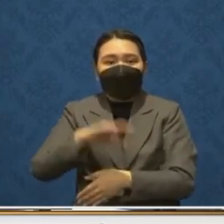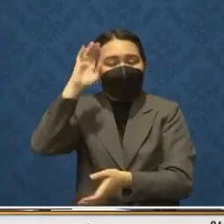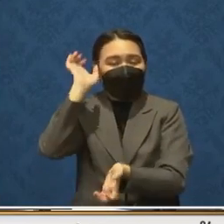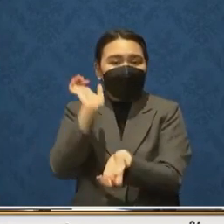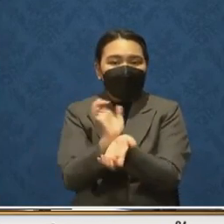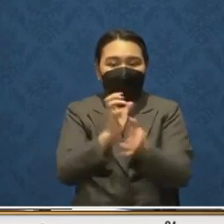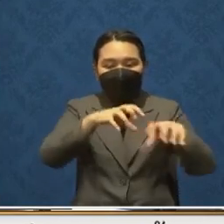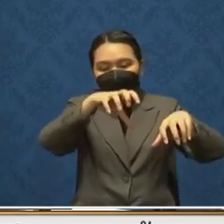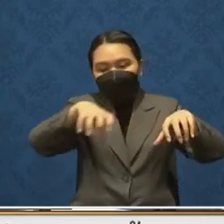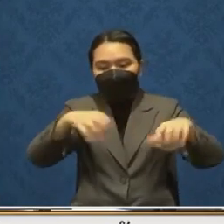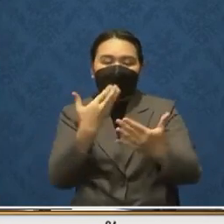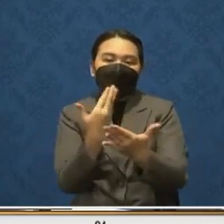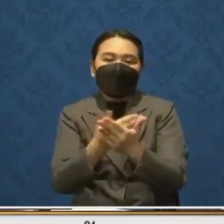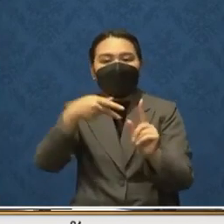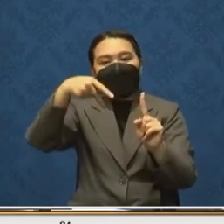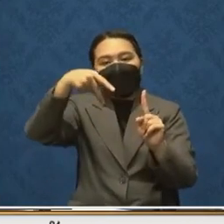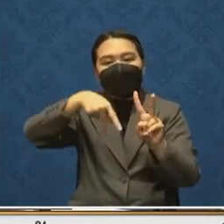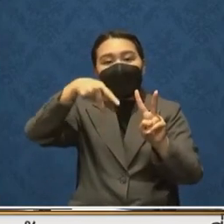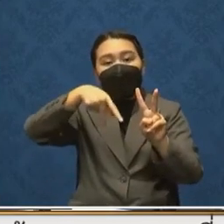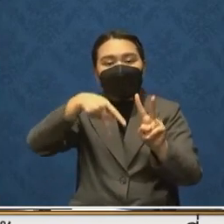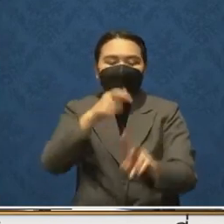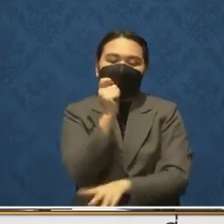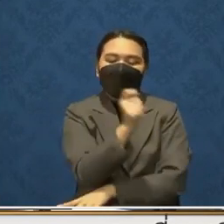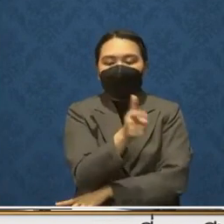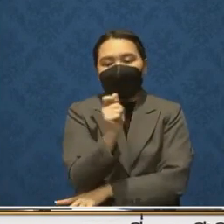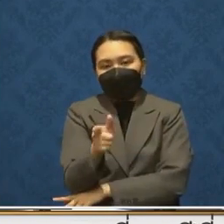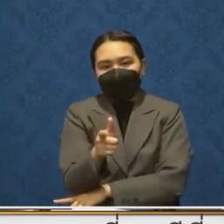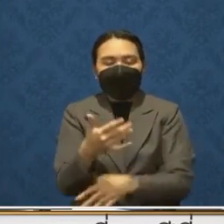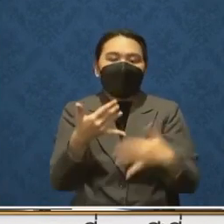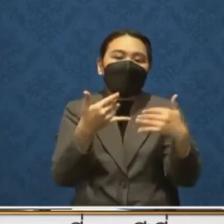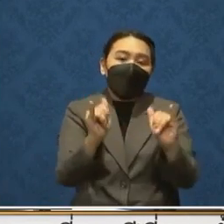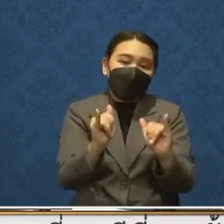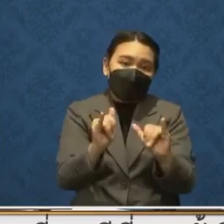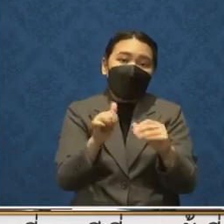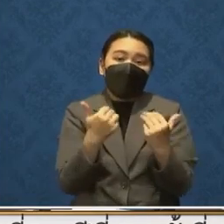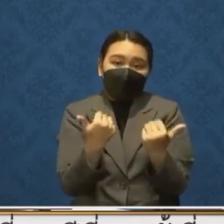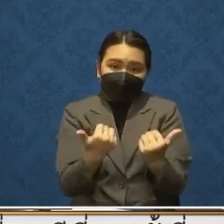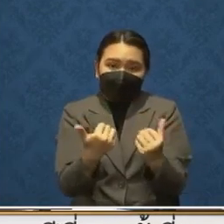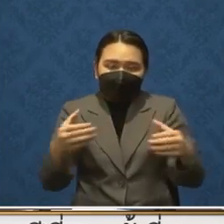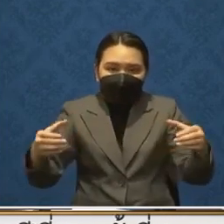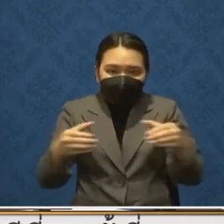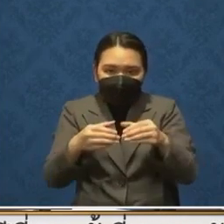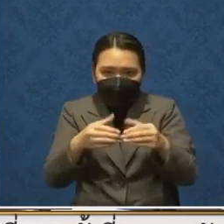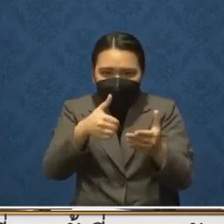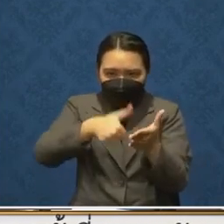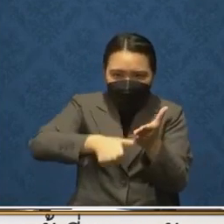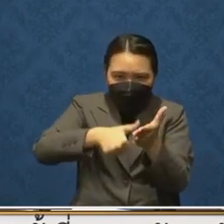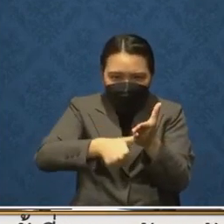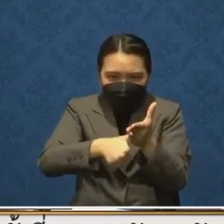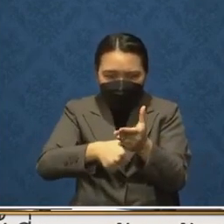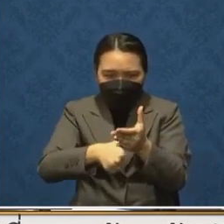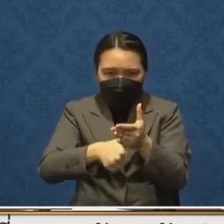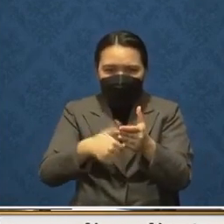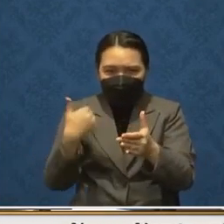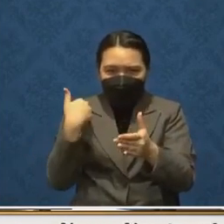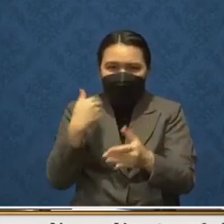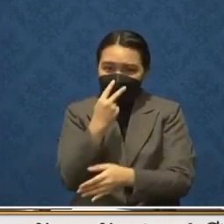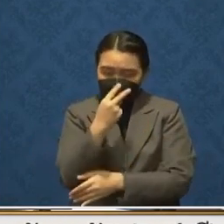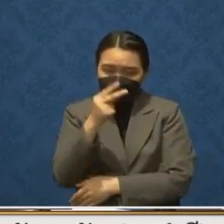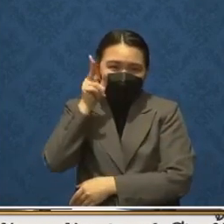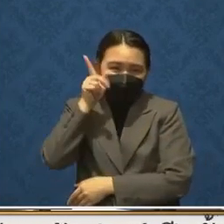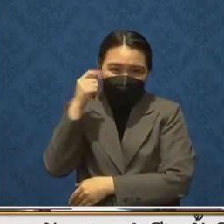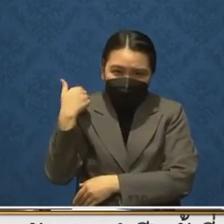ต้องปล่อย เพรเจานายสั่งวันนี้แ้งดรุงนี่ถึงมีอำนาจมากครับถ้ดูข่าวใชครั ไปซ้มเขถึงบ้าน